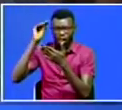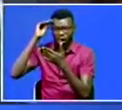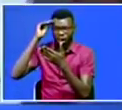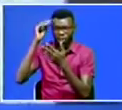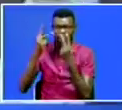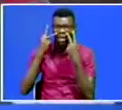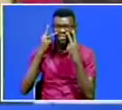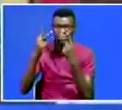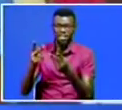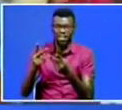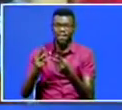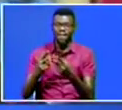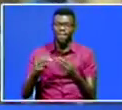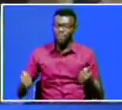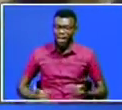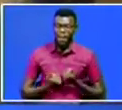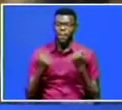ili waweze kuona vile ambavyo